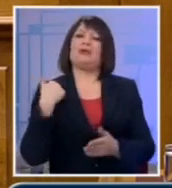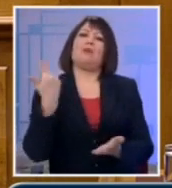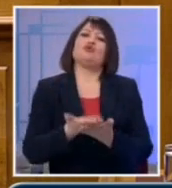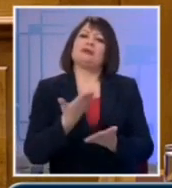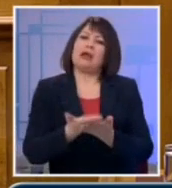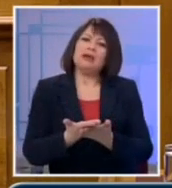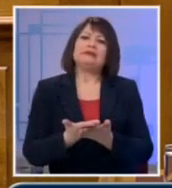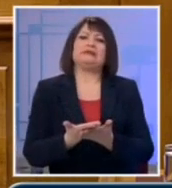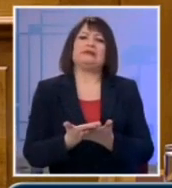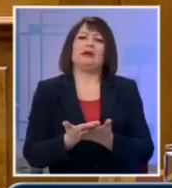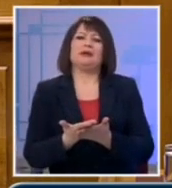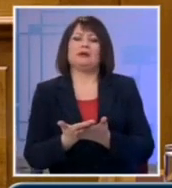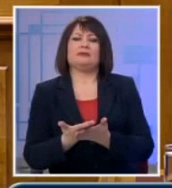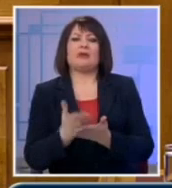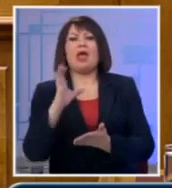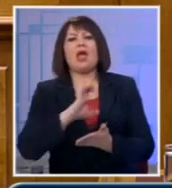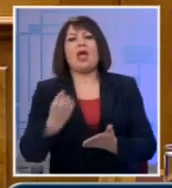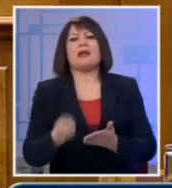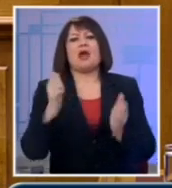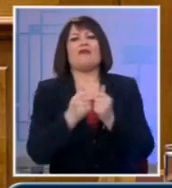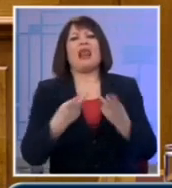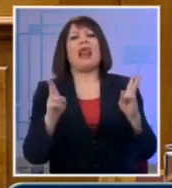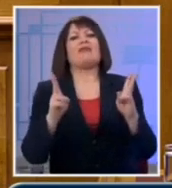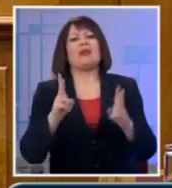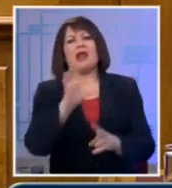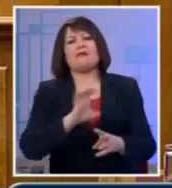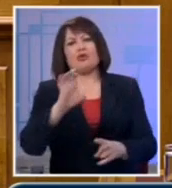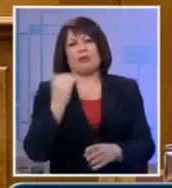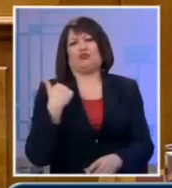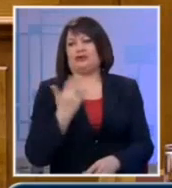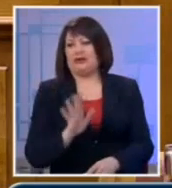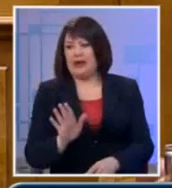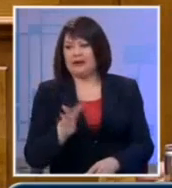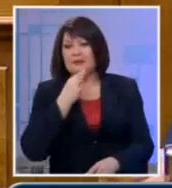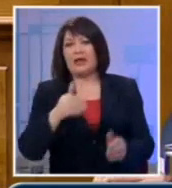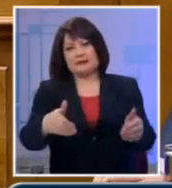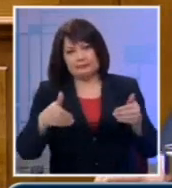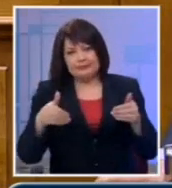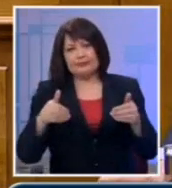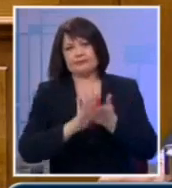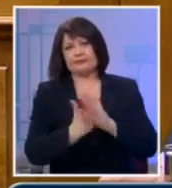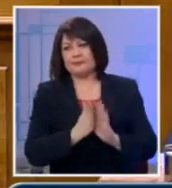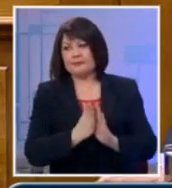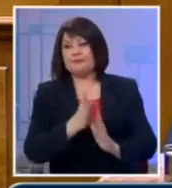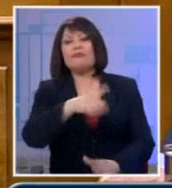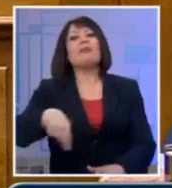πιο ακραίων νεοφιλελεύθερων κέντρων. Η άτακτη υποχώρηση μπροστά σε όσους